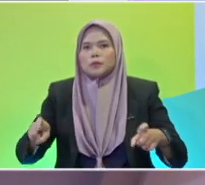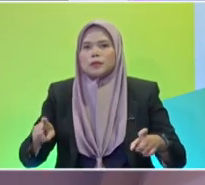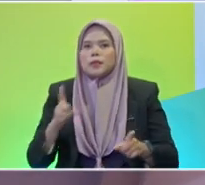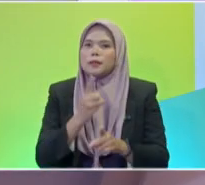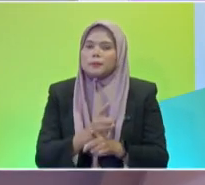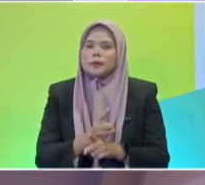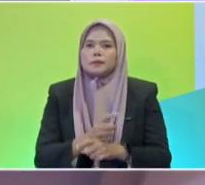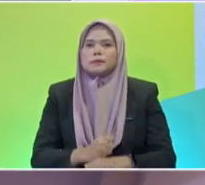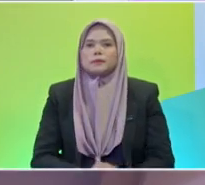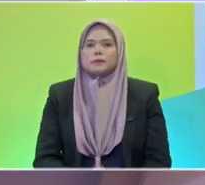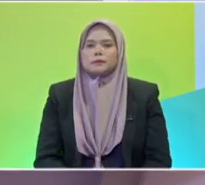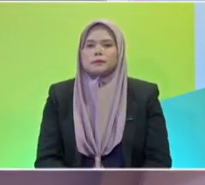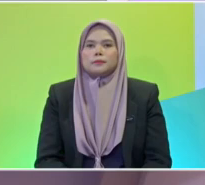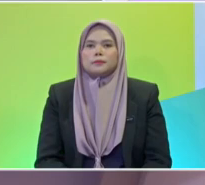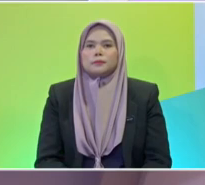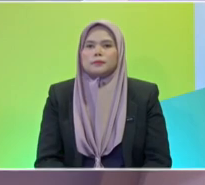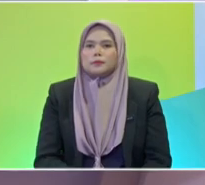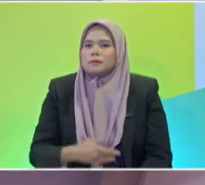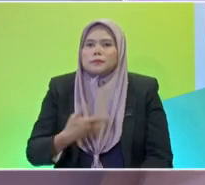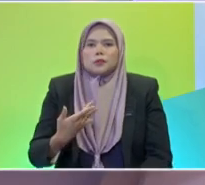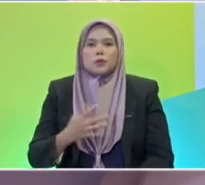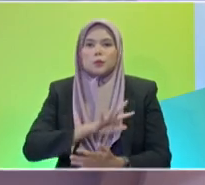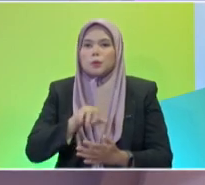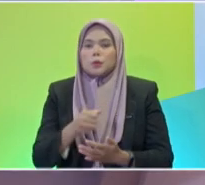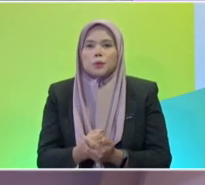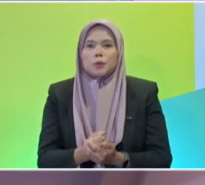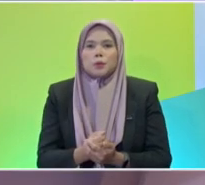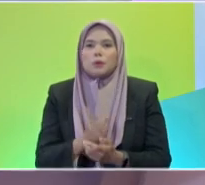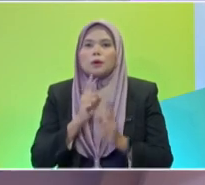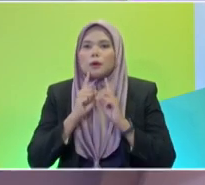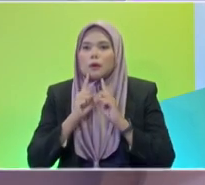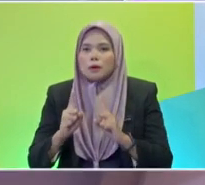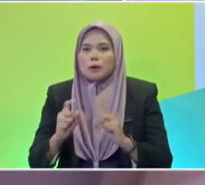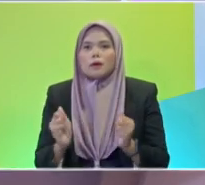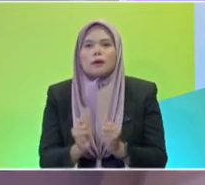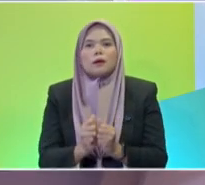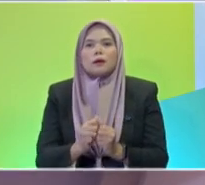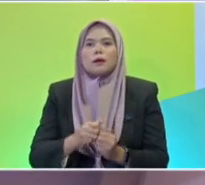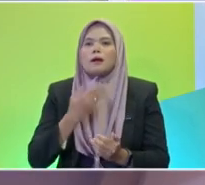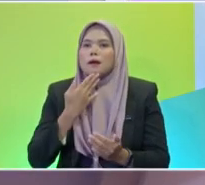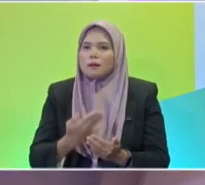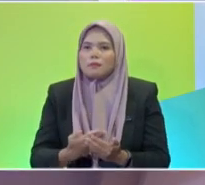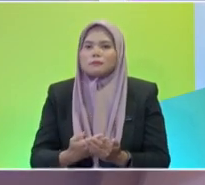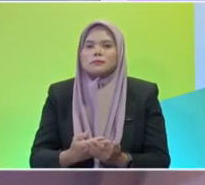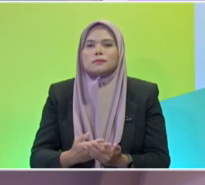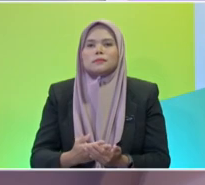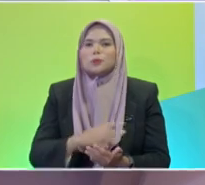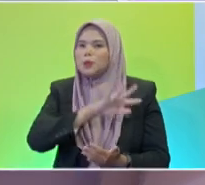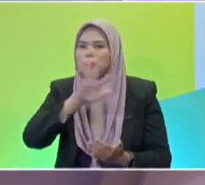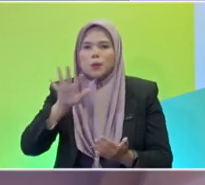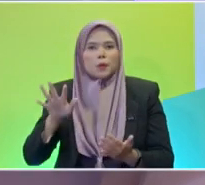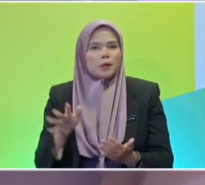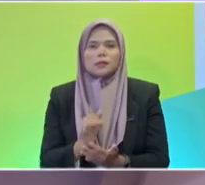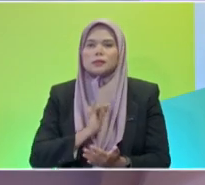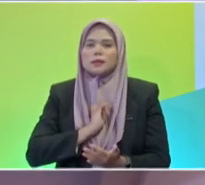keputusan yang betul saya rasa sesungguhnya dapat menjawab dengan baik secara keseluruhannya saya sangat berpuasa hati dan